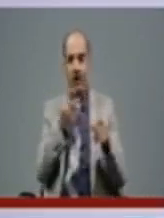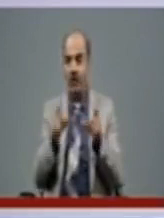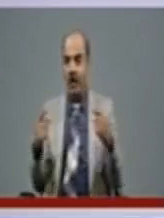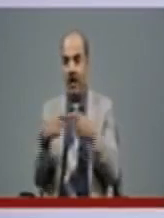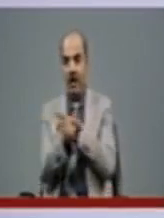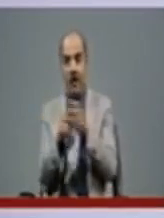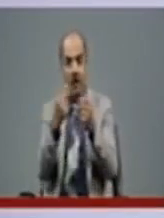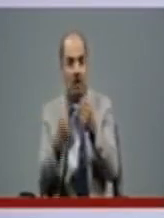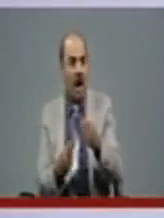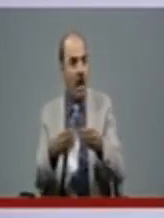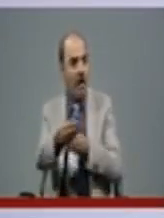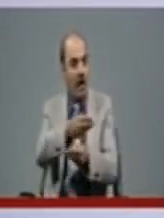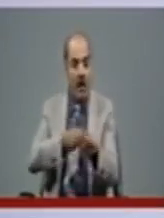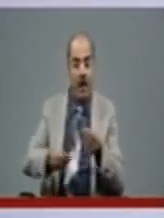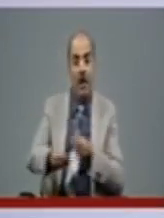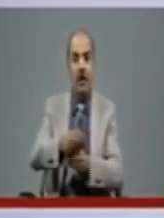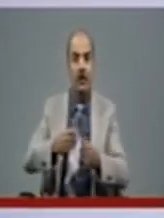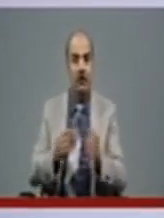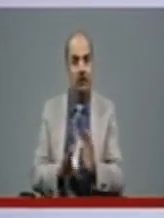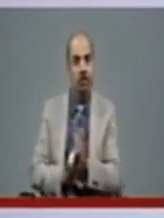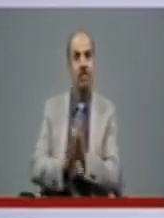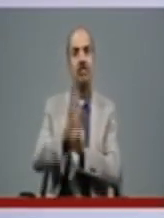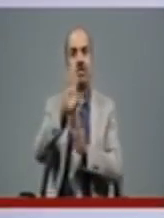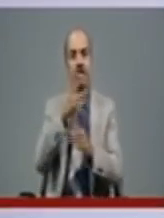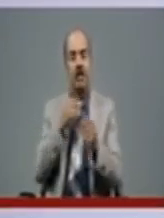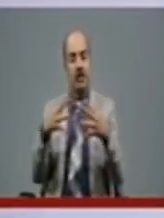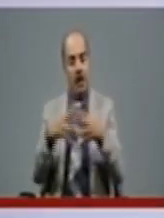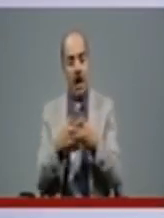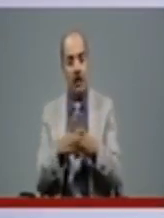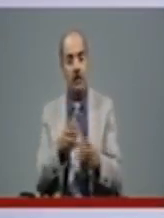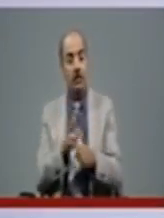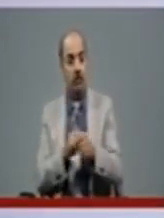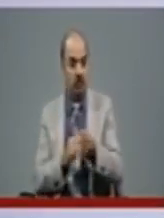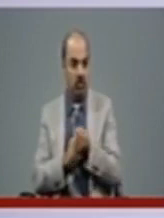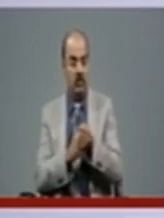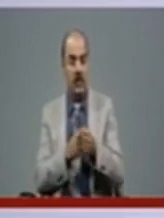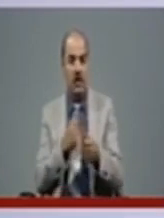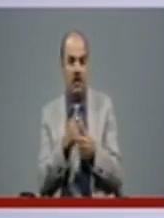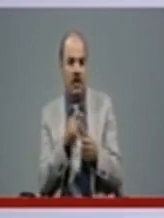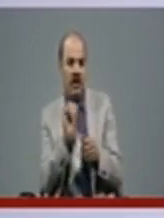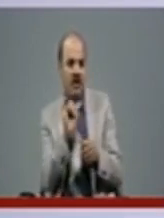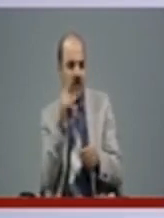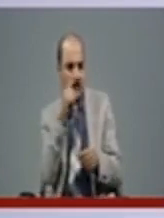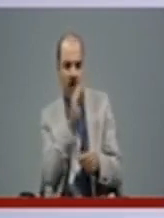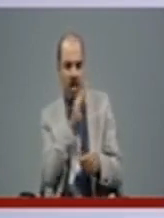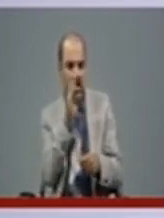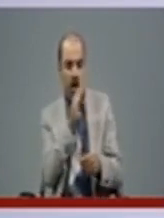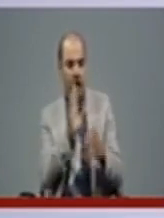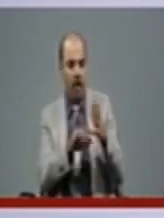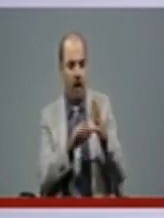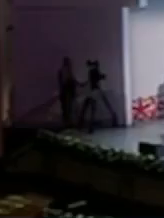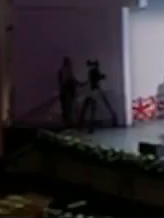الأموال والاستثمار لتعميق التكامل الاقتصادي وتعزيز وتحقيق التنمية الاجتماعية والاقتصادية المستدامة